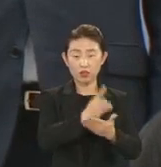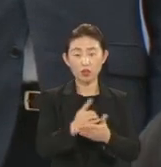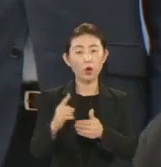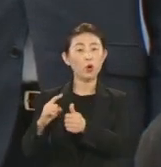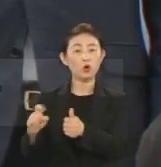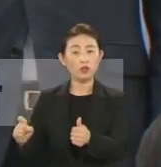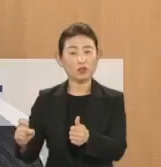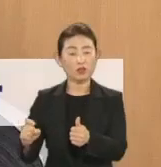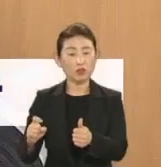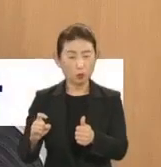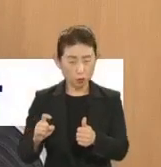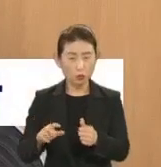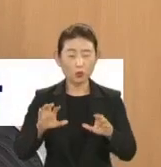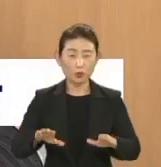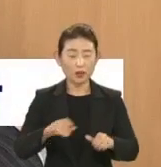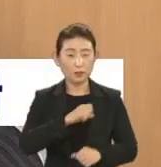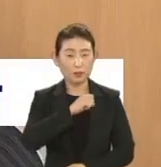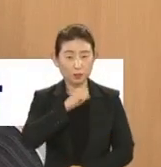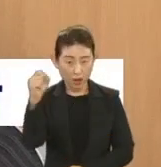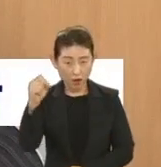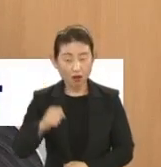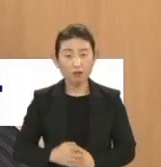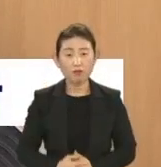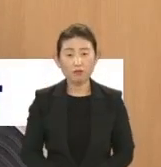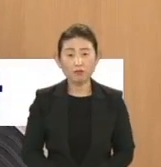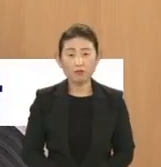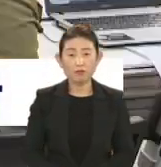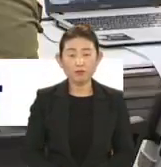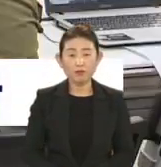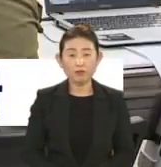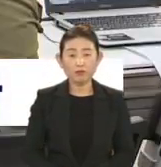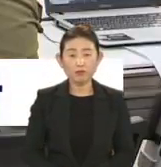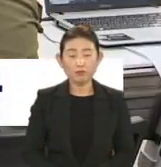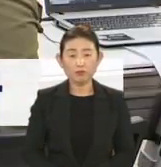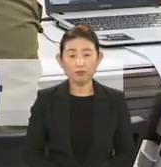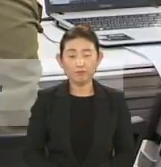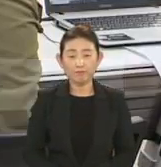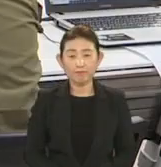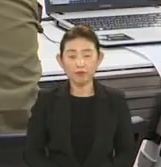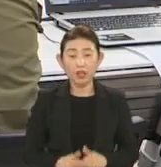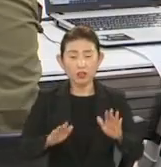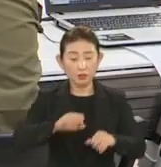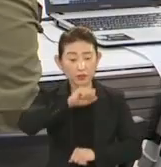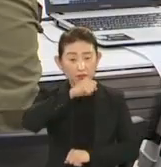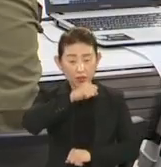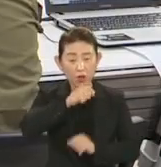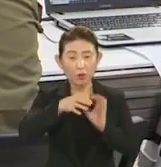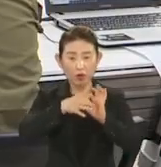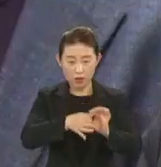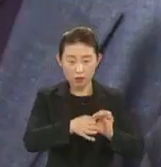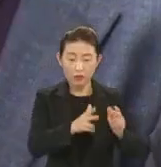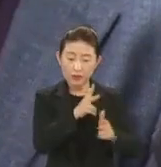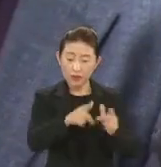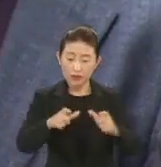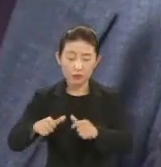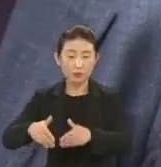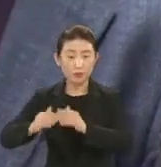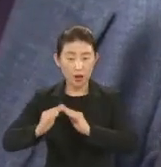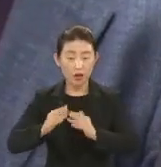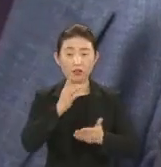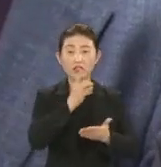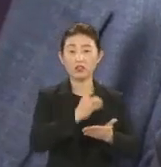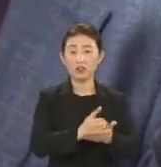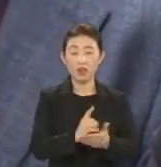홍성에는 미래 모빌리티와 수소, 2차 전지 분야에 특화된 국가산업단지가 각각 들어섭니다. 천안의